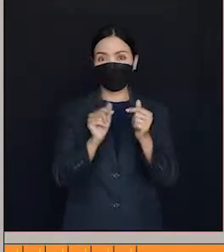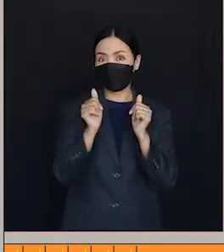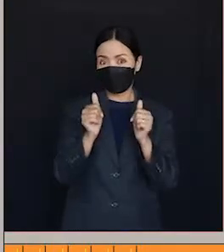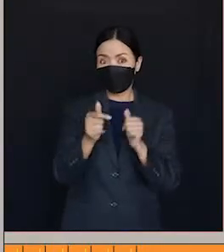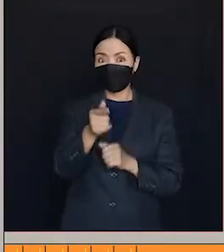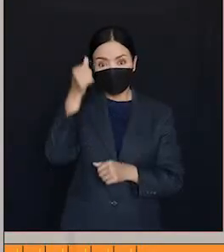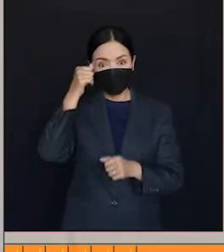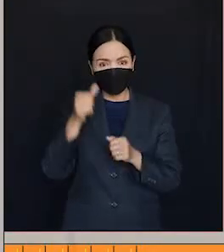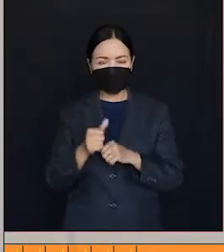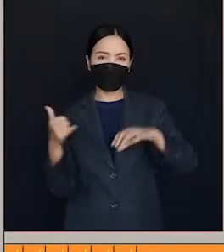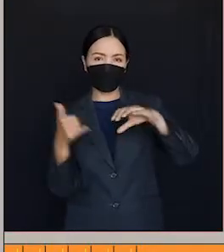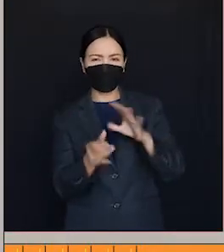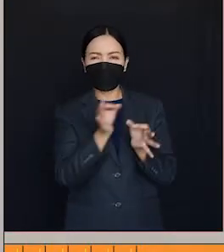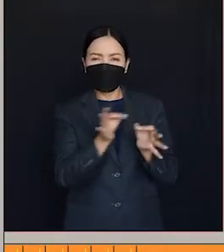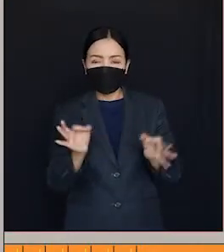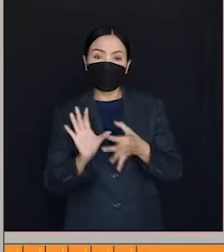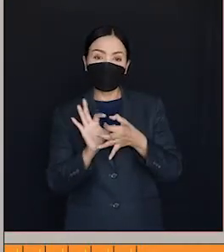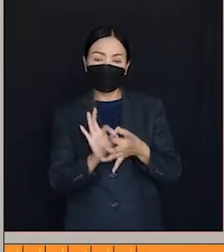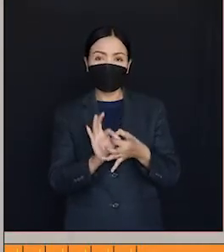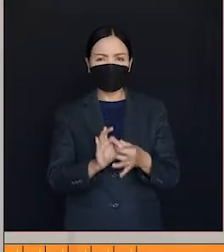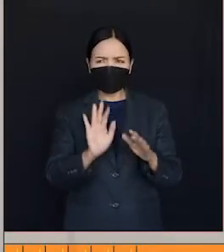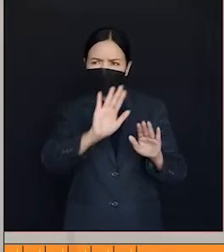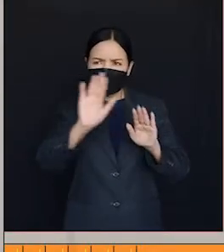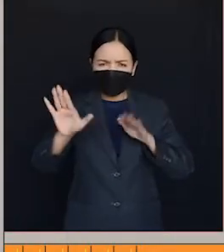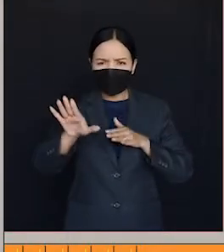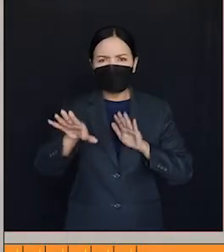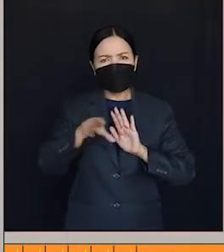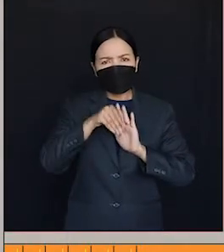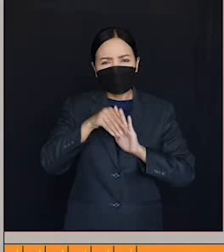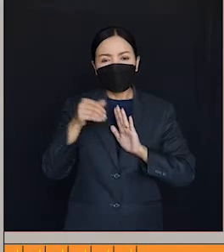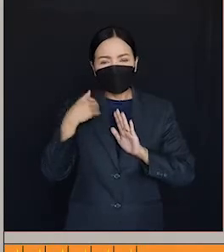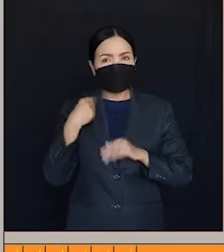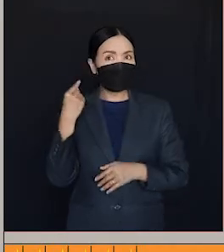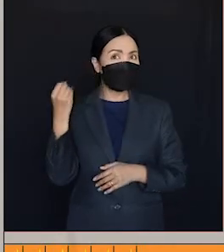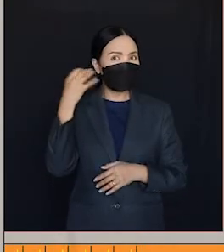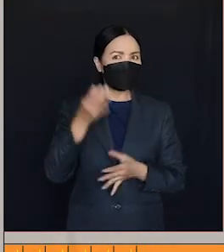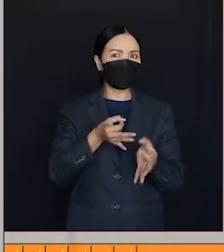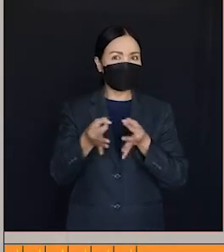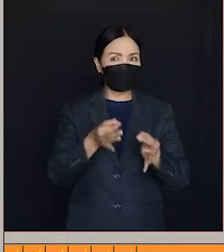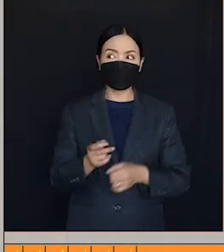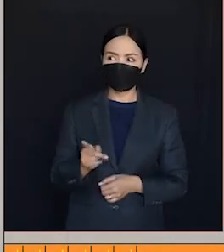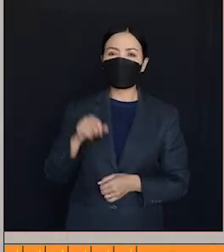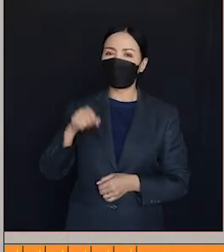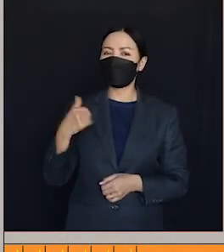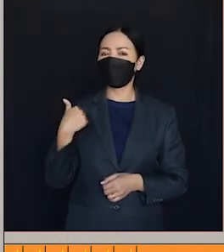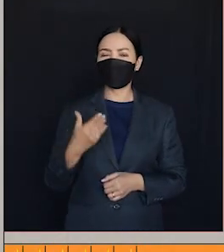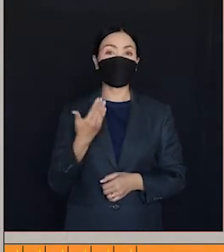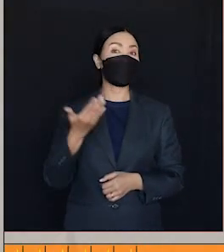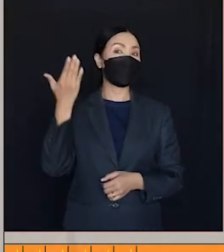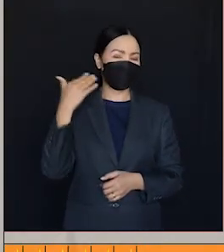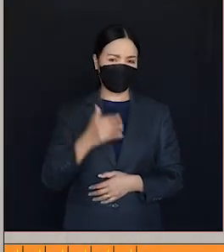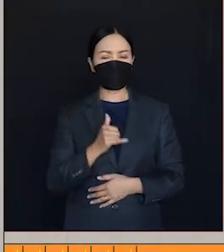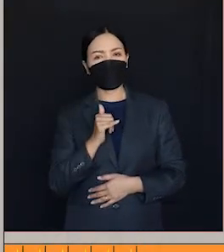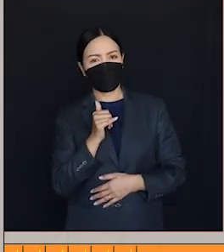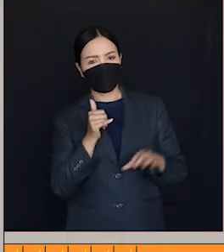ไปพิพิธภัณฑ์เหรียญใช่ไหมครับที ่ ม ัน มีเกี่ยวกับที่ให้เราสัมผัสได้แล้วก็มีพวกแบบเสียงที่บรรยายให้เราฟังด้วยใช่ไหมครับแล้วก็ครั้งที่แล้วเนี่ยที่เรา